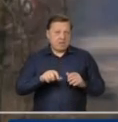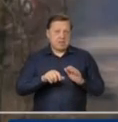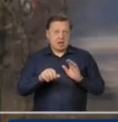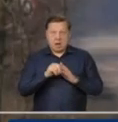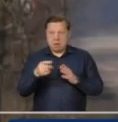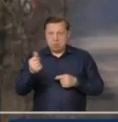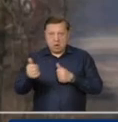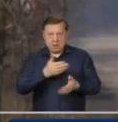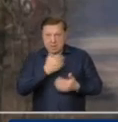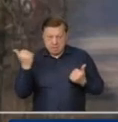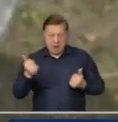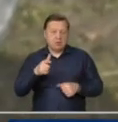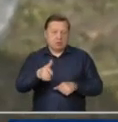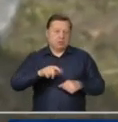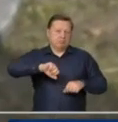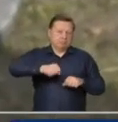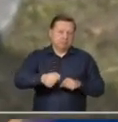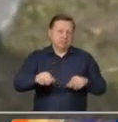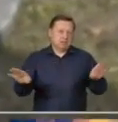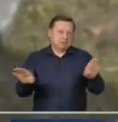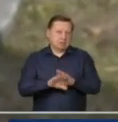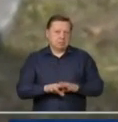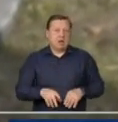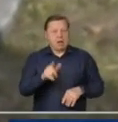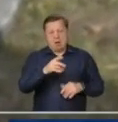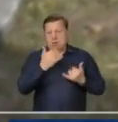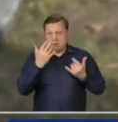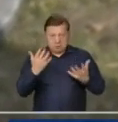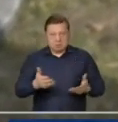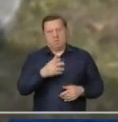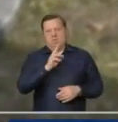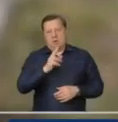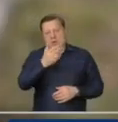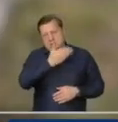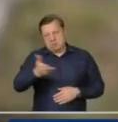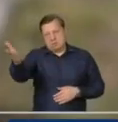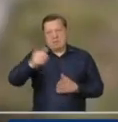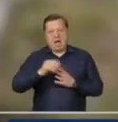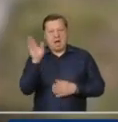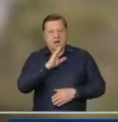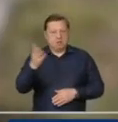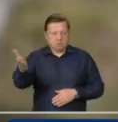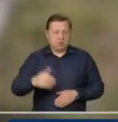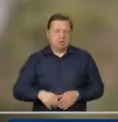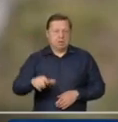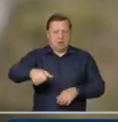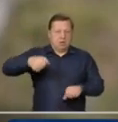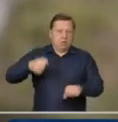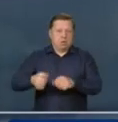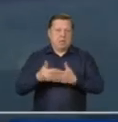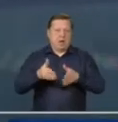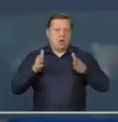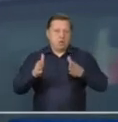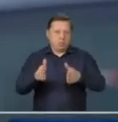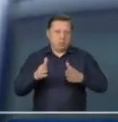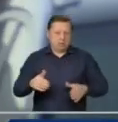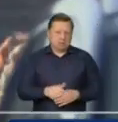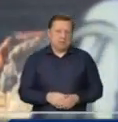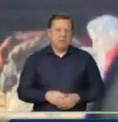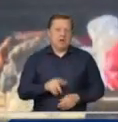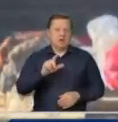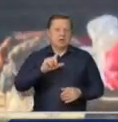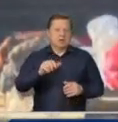mieli sucho w kranach. Wójt wskazał dłużnikom inne ujęcie wody, z którego mogą czerpać za darmo. To hydrant przy jednej z ulic w Radzanowie. Z płatnościami zalega